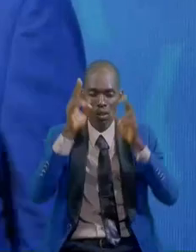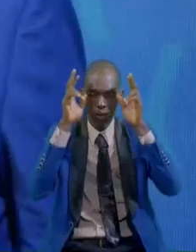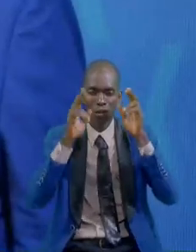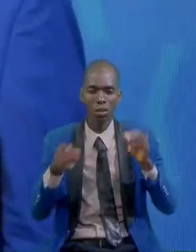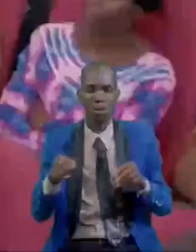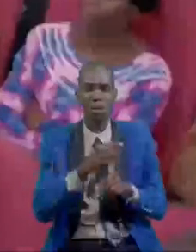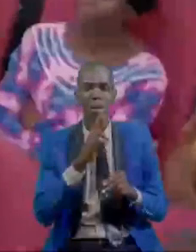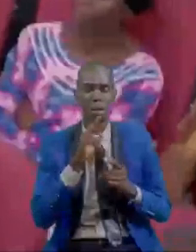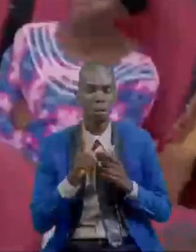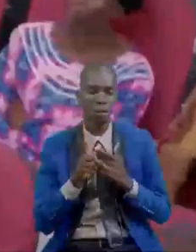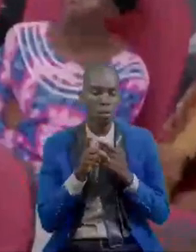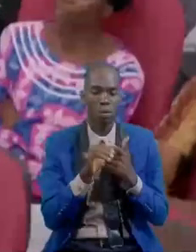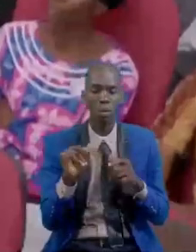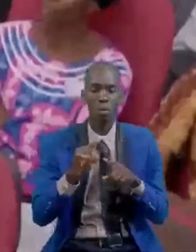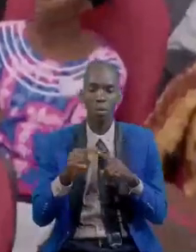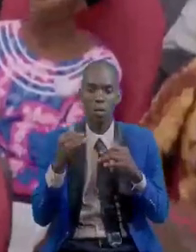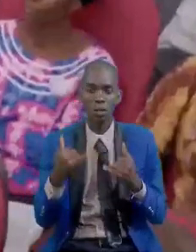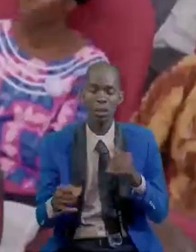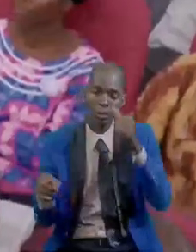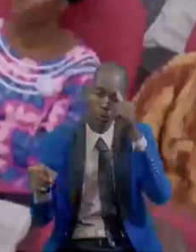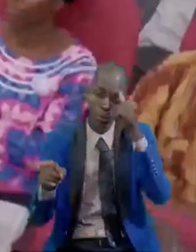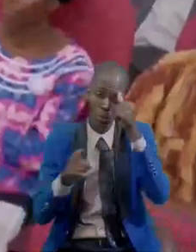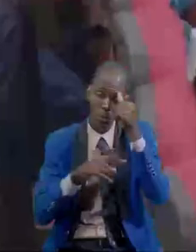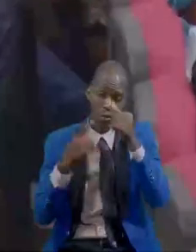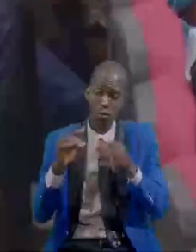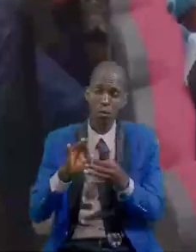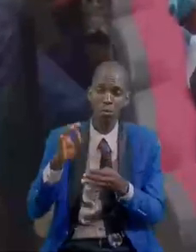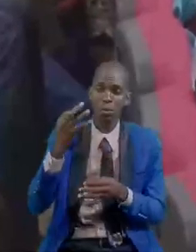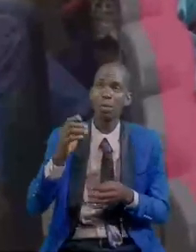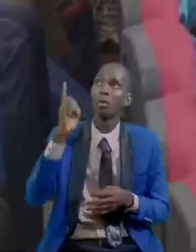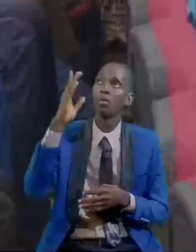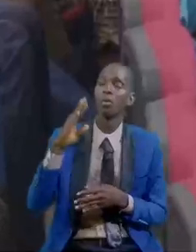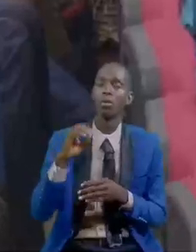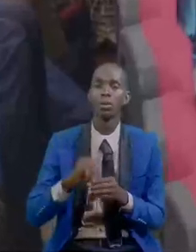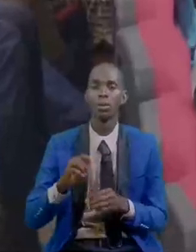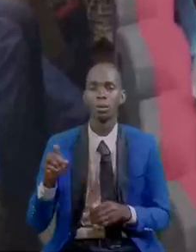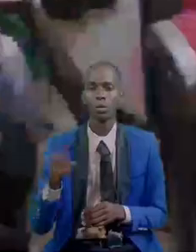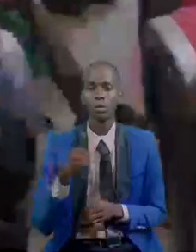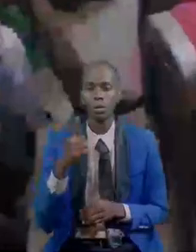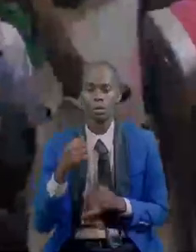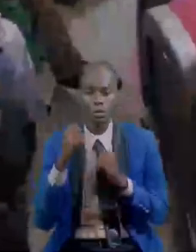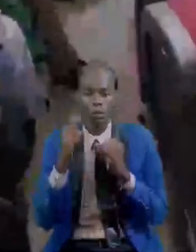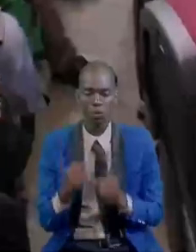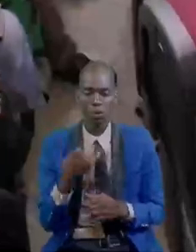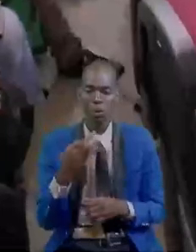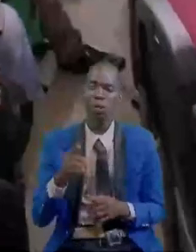courent. Maintenant, toi, l'Esprit de Dieu en toi, la puissance de Dieu en